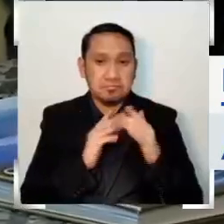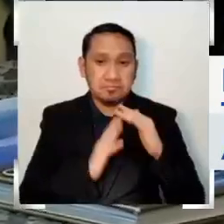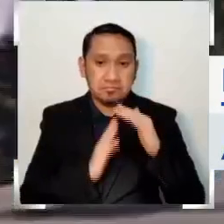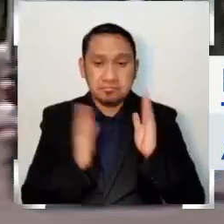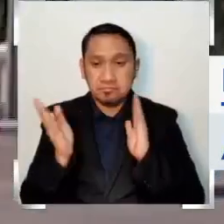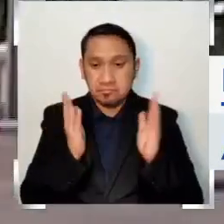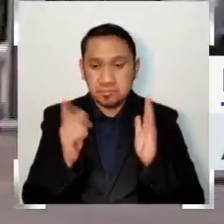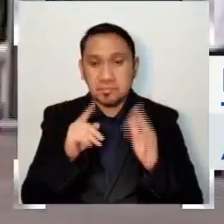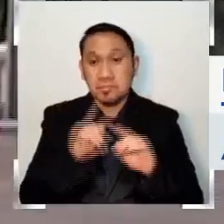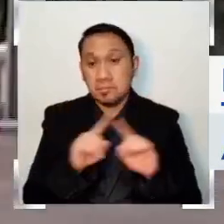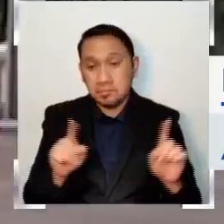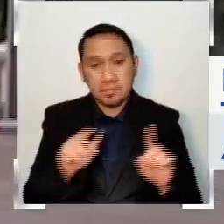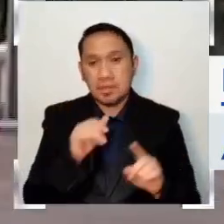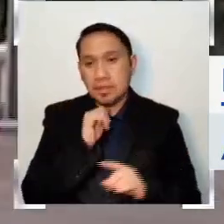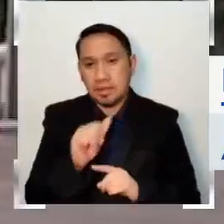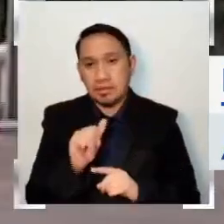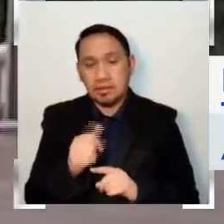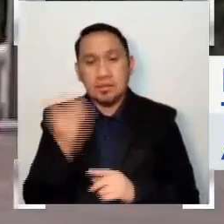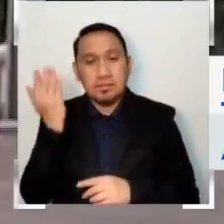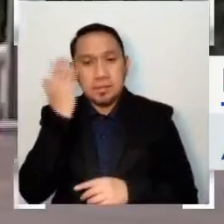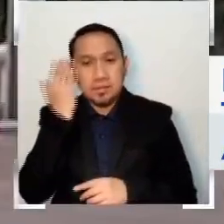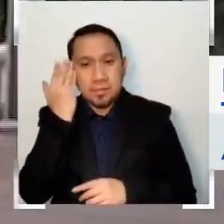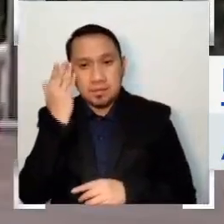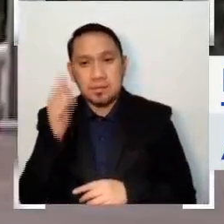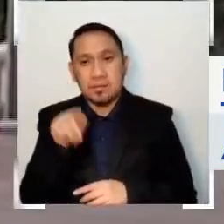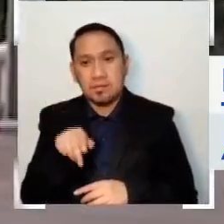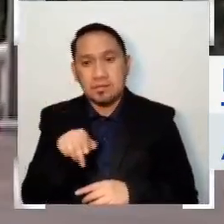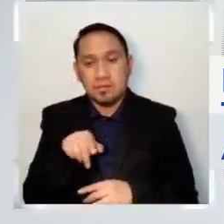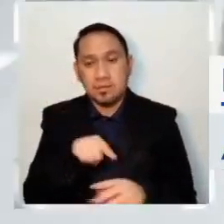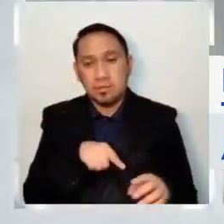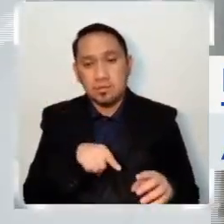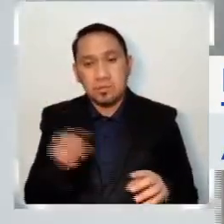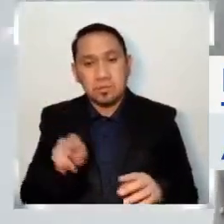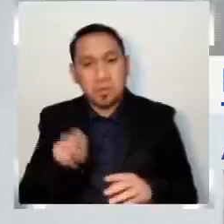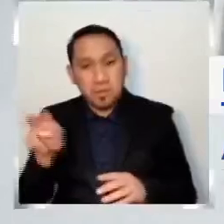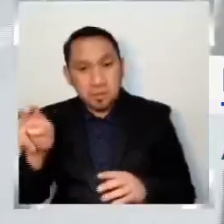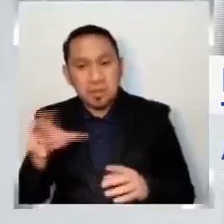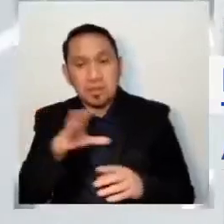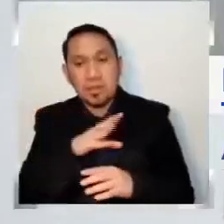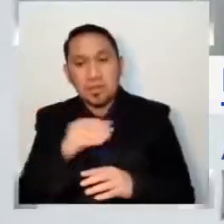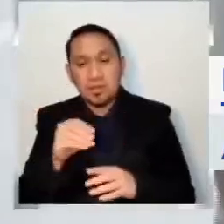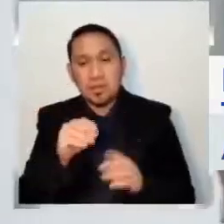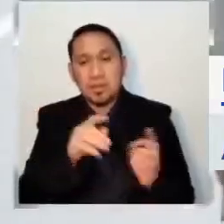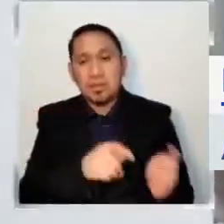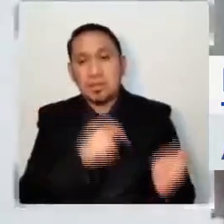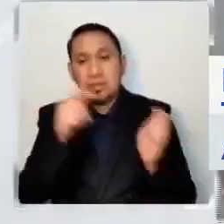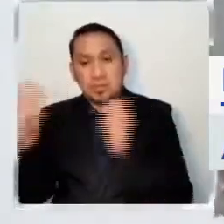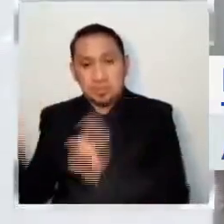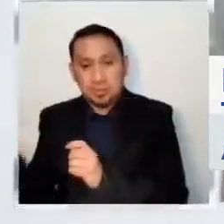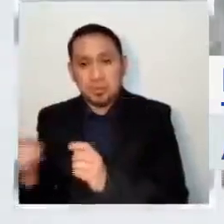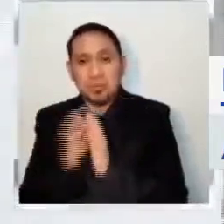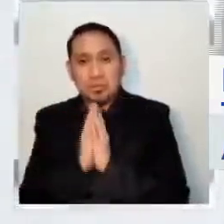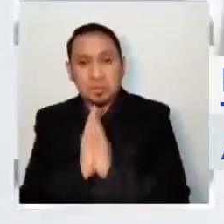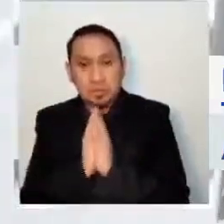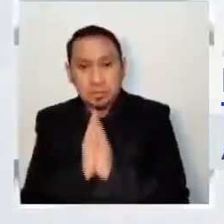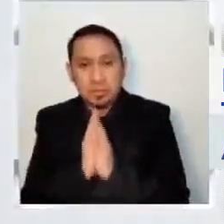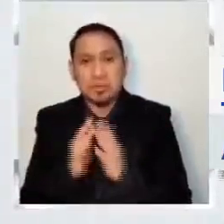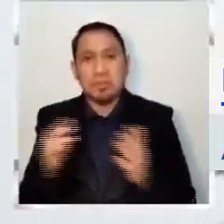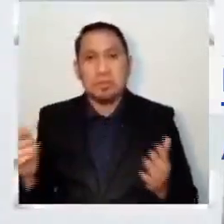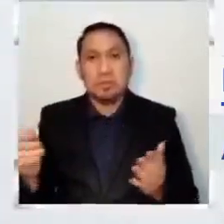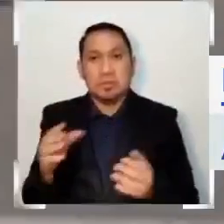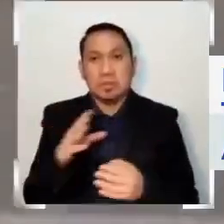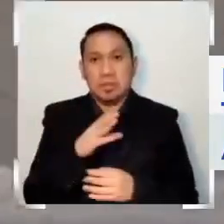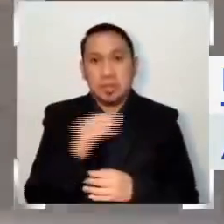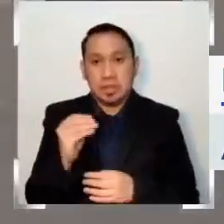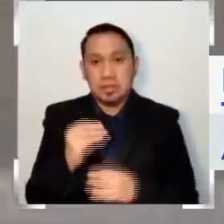silang turista, saka itatawid ng border papuntang Myanmar. Inipit daw sila sa sitwasyong mapipilitan silang gawin